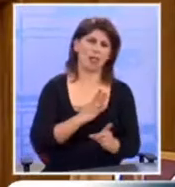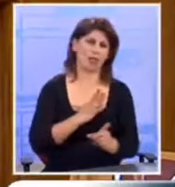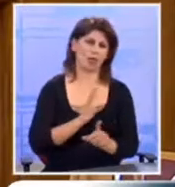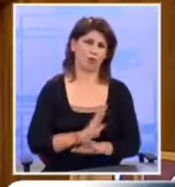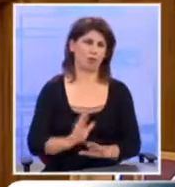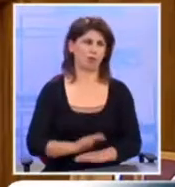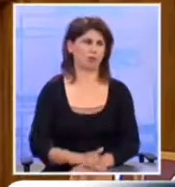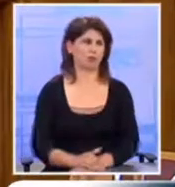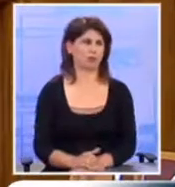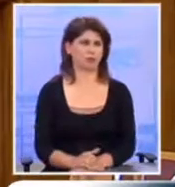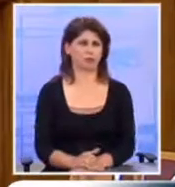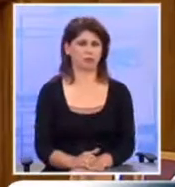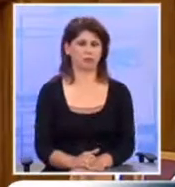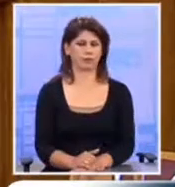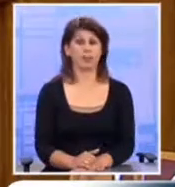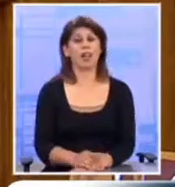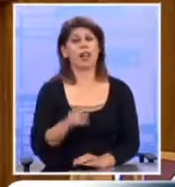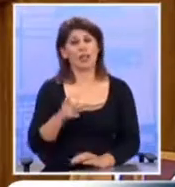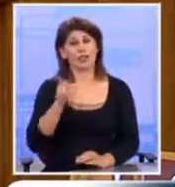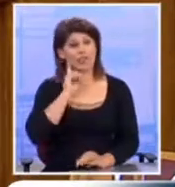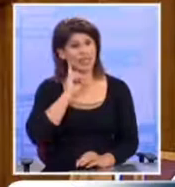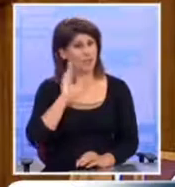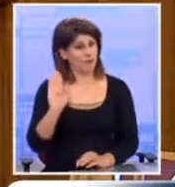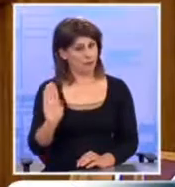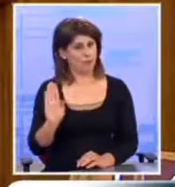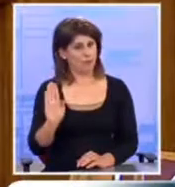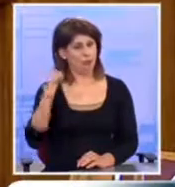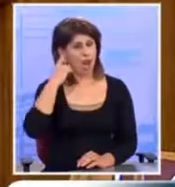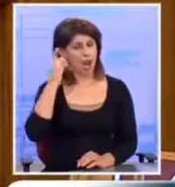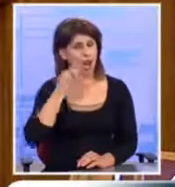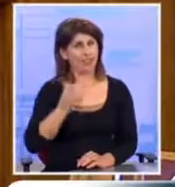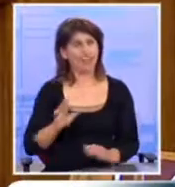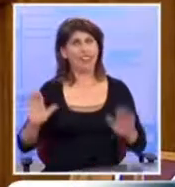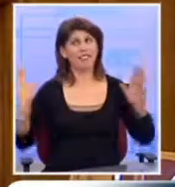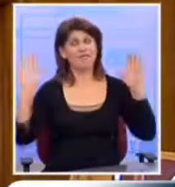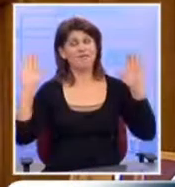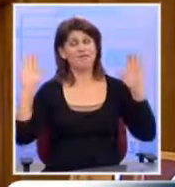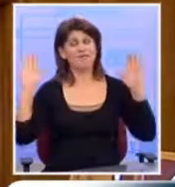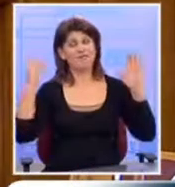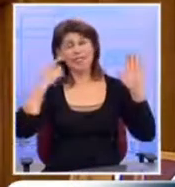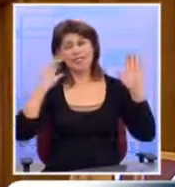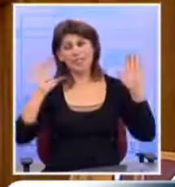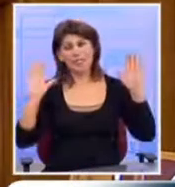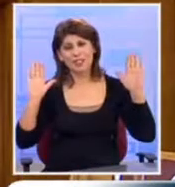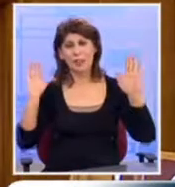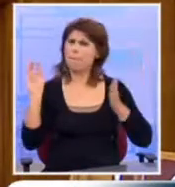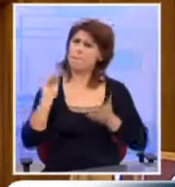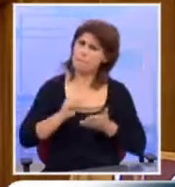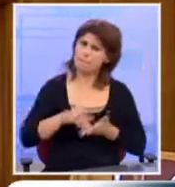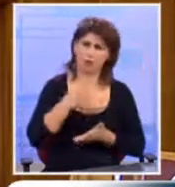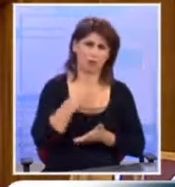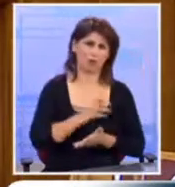ανθρώπους. Εδώ, κυρία Βούλτεψη, πραγματικά η λογική σηκώνει ψηλά τα χέρια. Να το ξαναπούμε